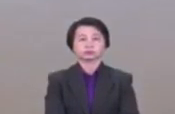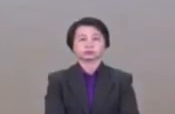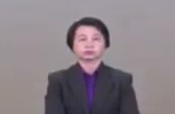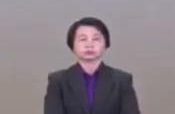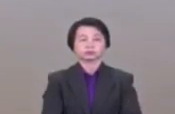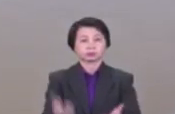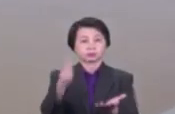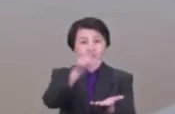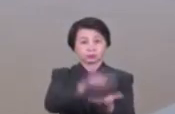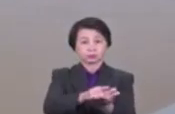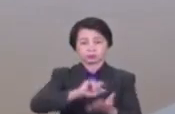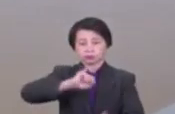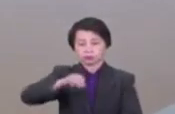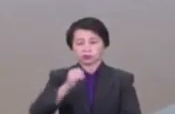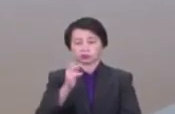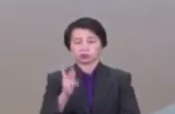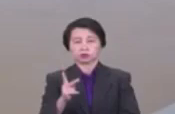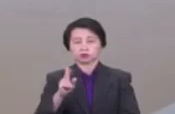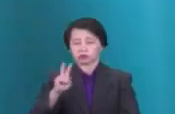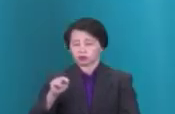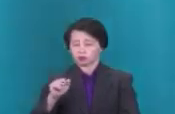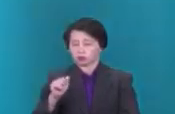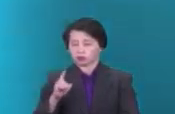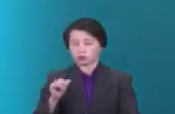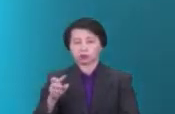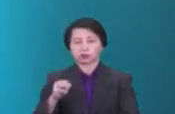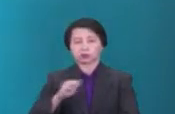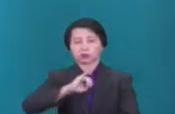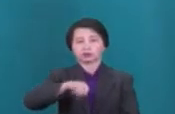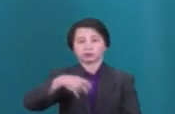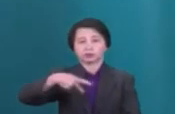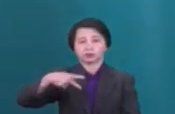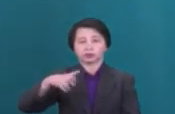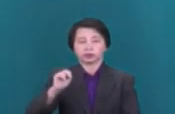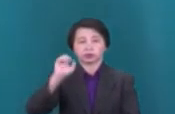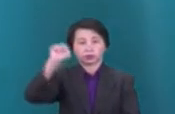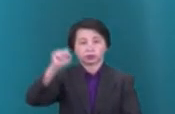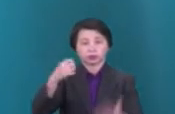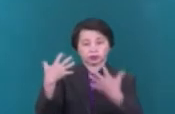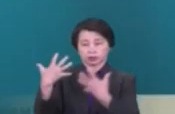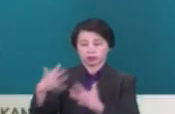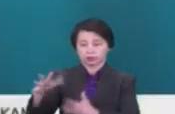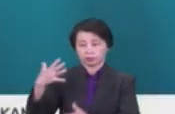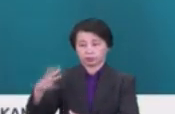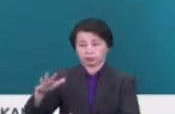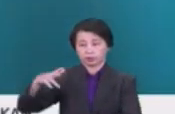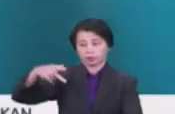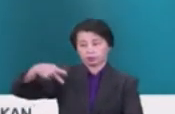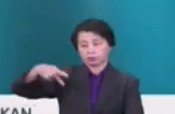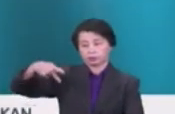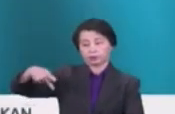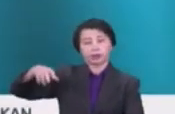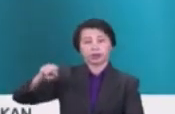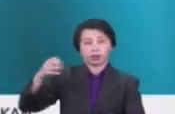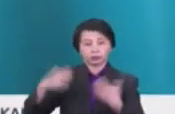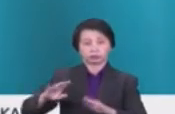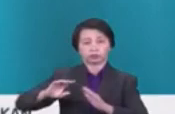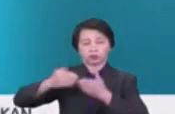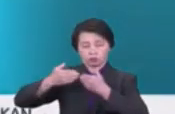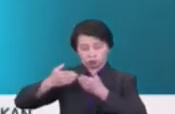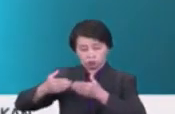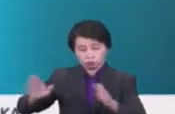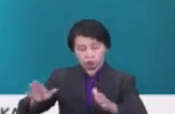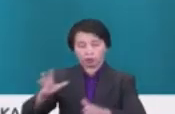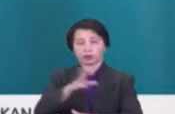Berdasarkan laporan Jawatankuasa Pengurusan Bencana Negeri JPBN Sabah, sebanyak 15 pusat pembinaan sementara PPS telah diaktifkan di